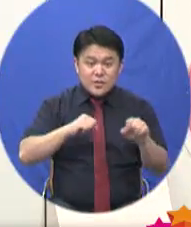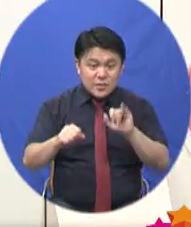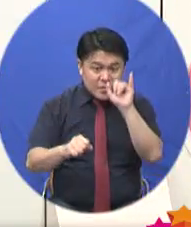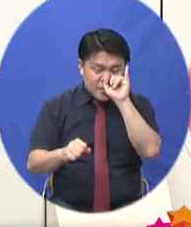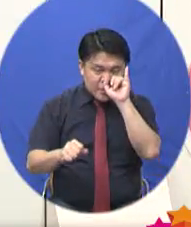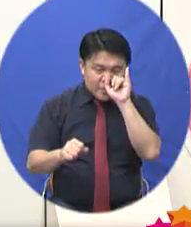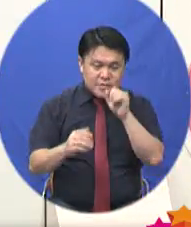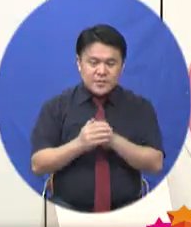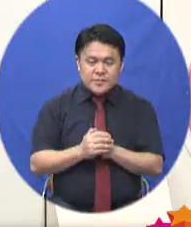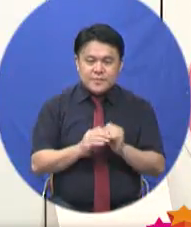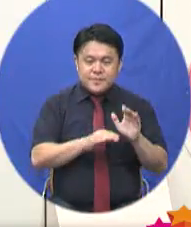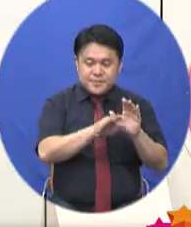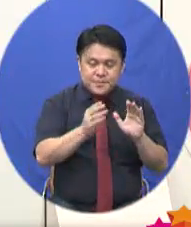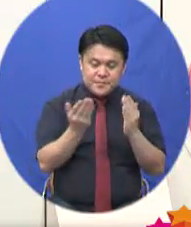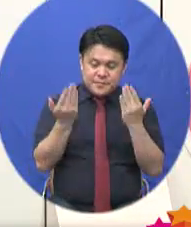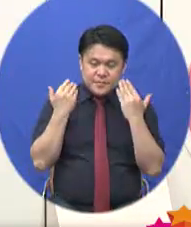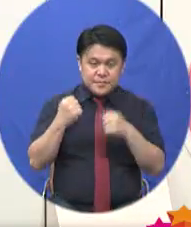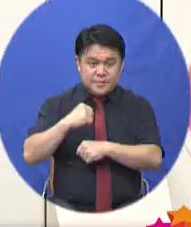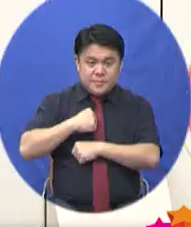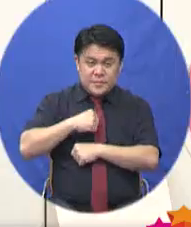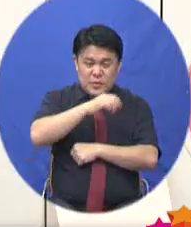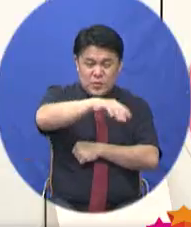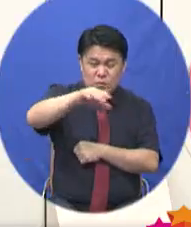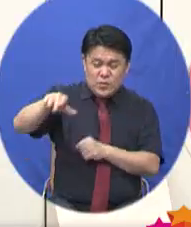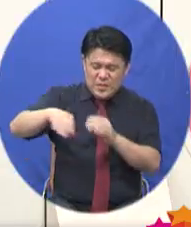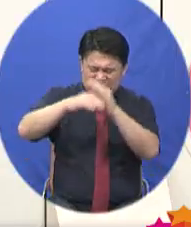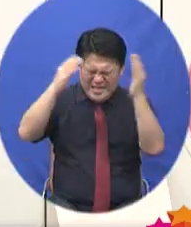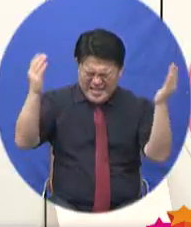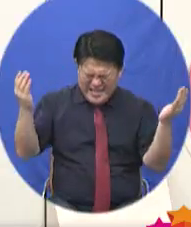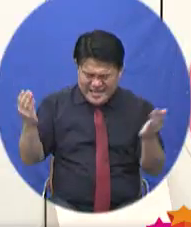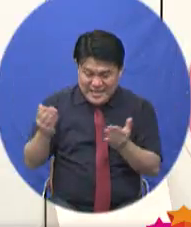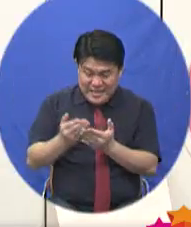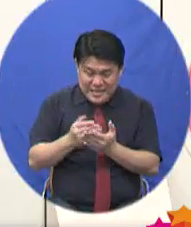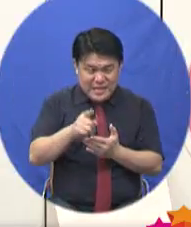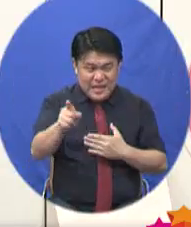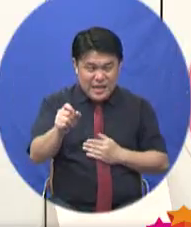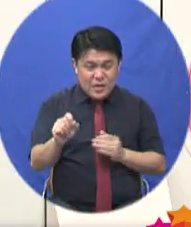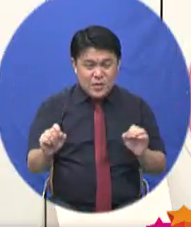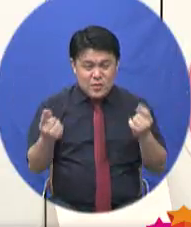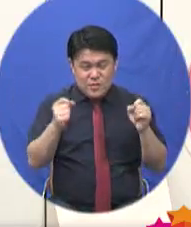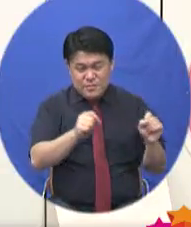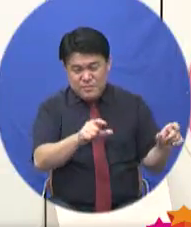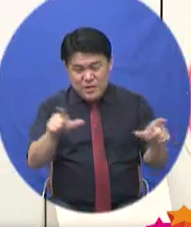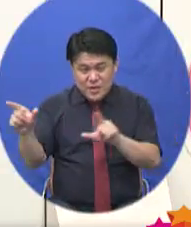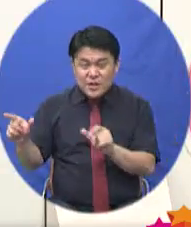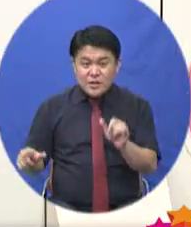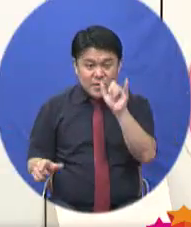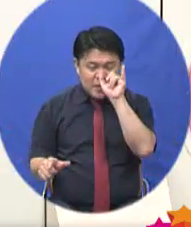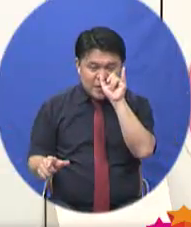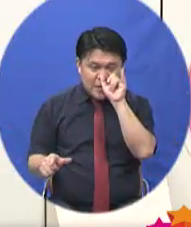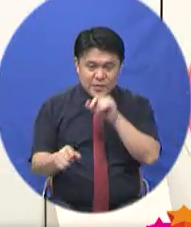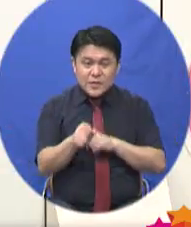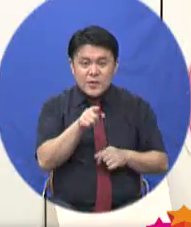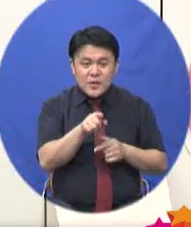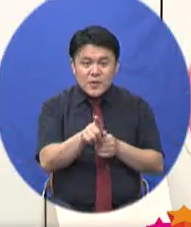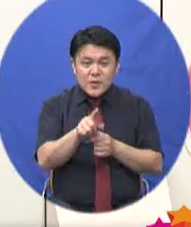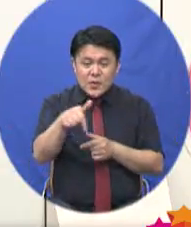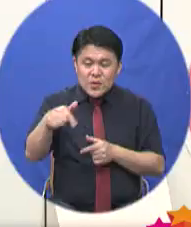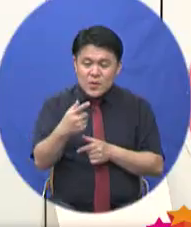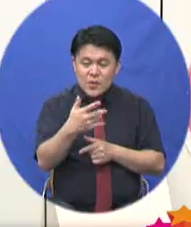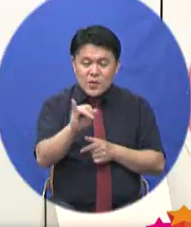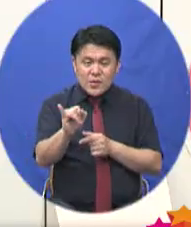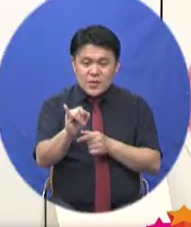학교, 군대 등 모든 곳에서 이루어진 운동입니다. 이것의 꼬리를